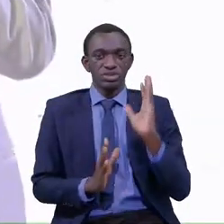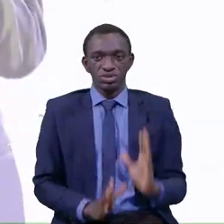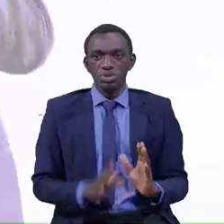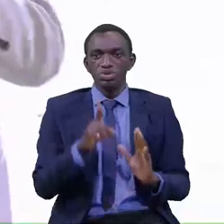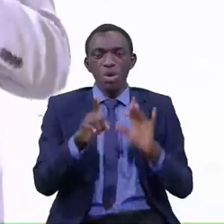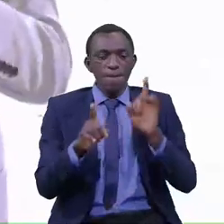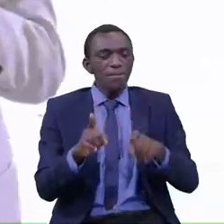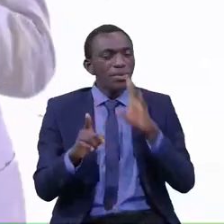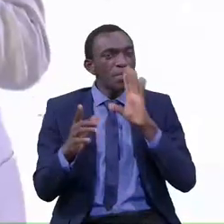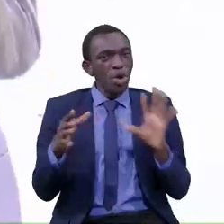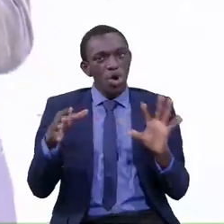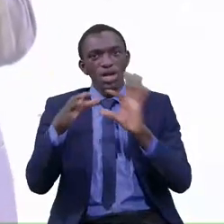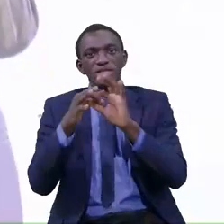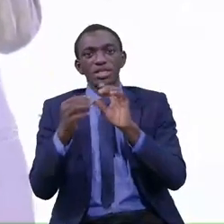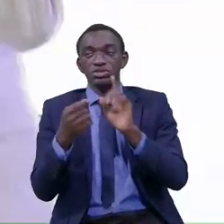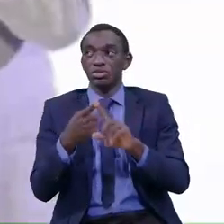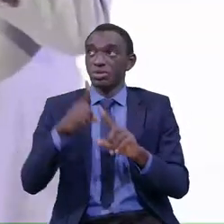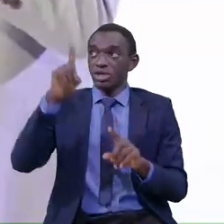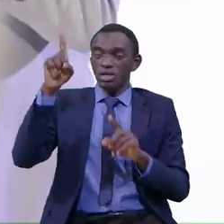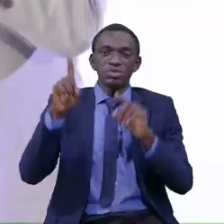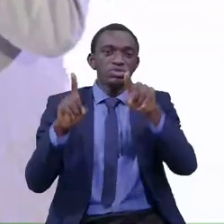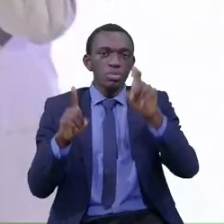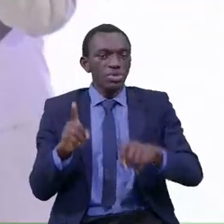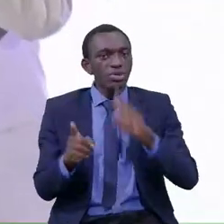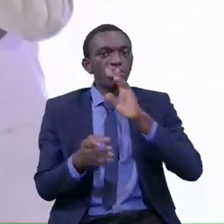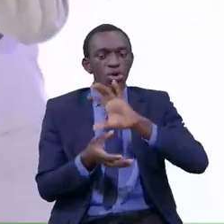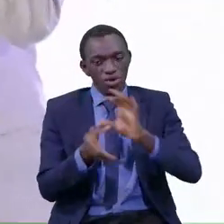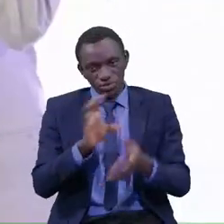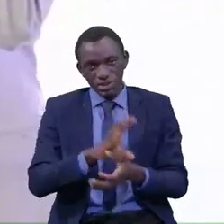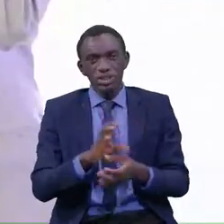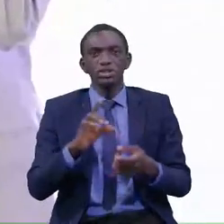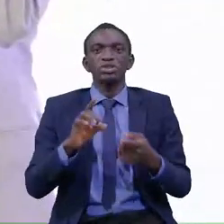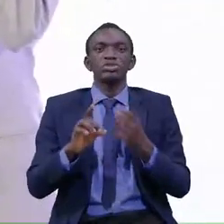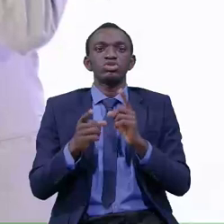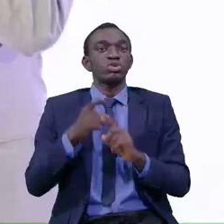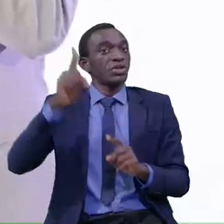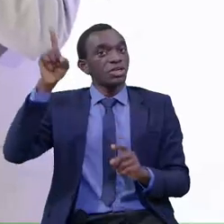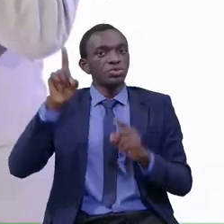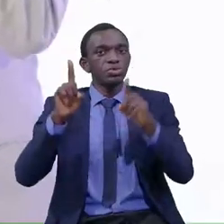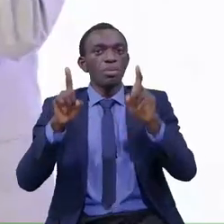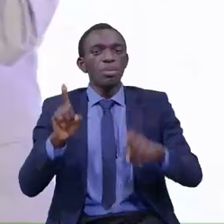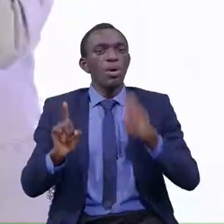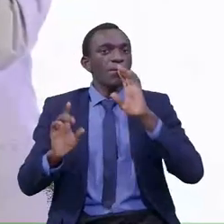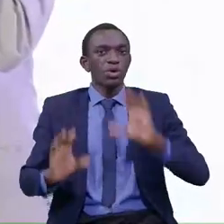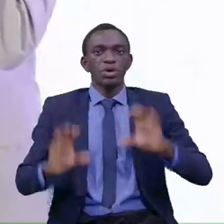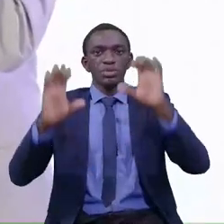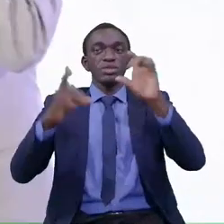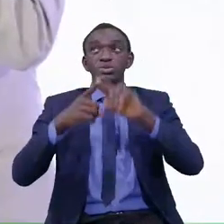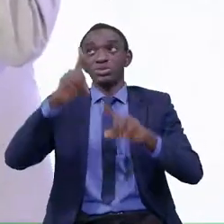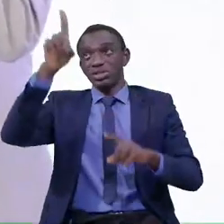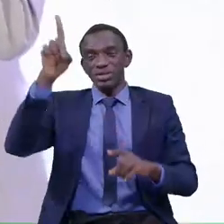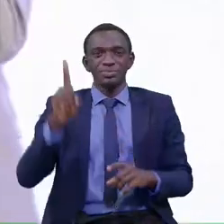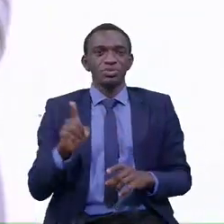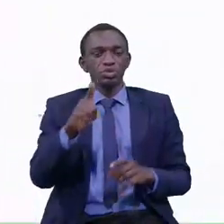lui. Tu dois être converti à lui. Tu dois être engagé à lui. Il y a la connexion que nous devons